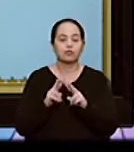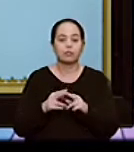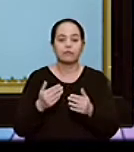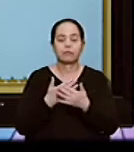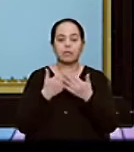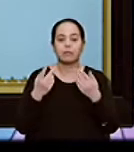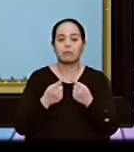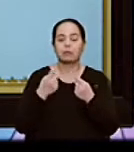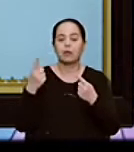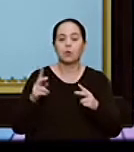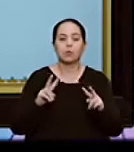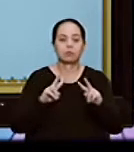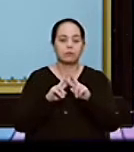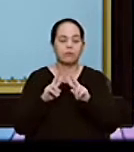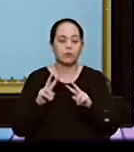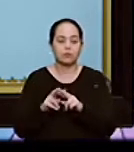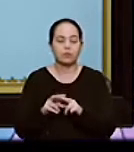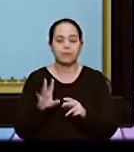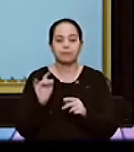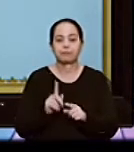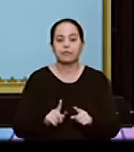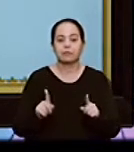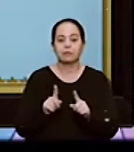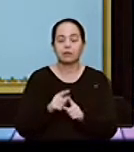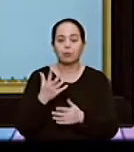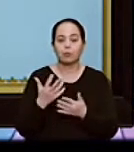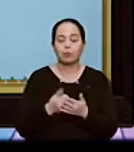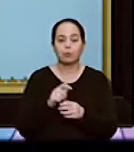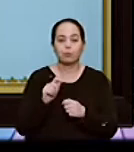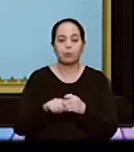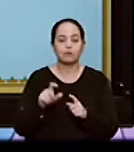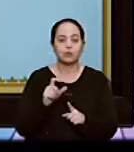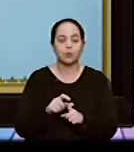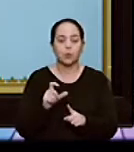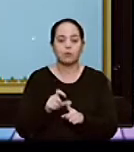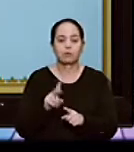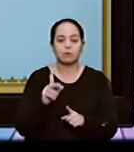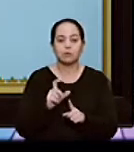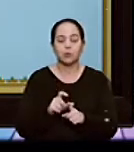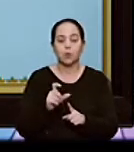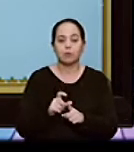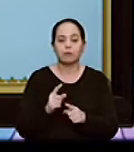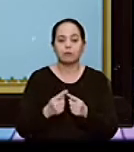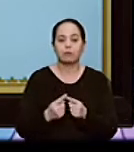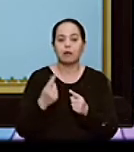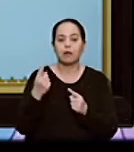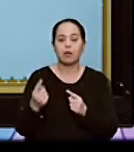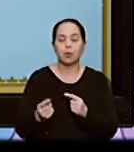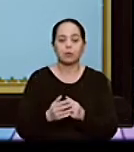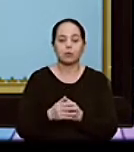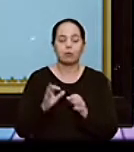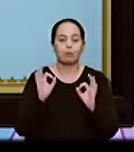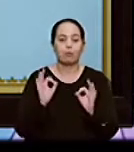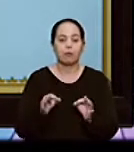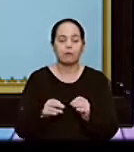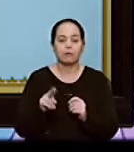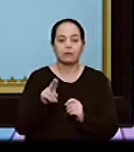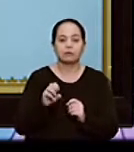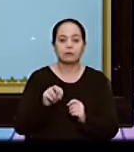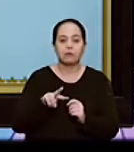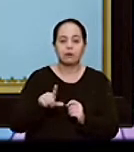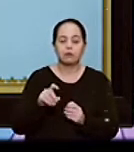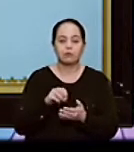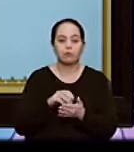далекие звезды. Итак, подбираем проверочное слово к слову «далекий». Правильно,